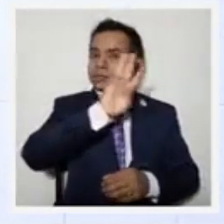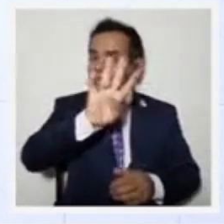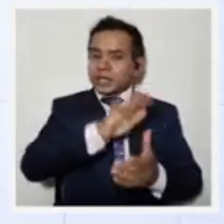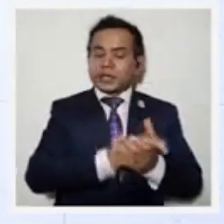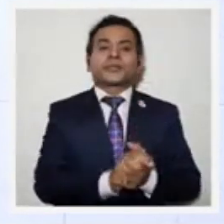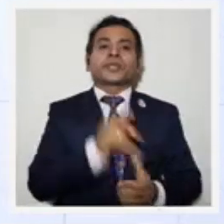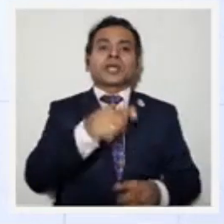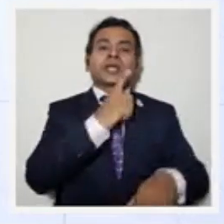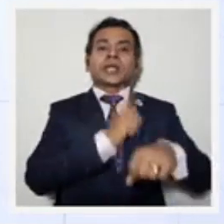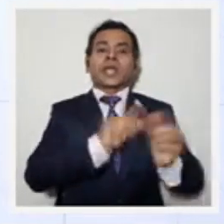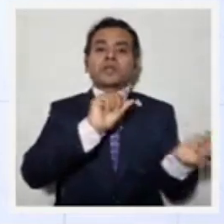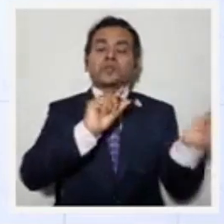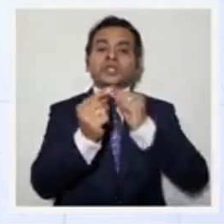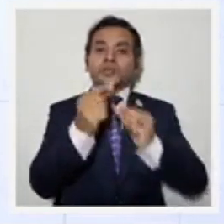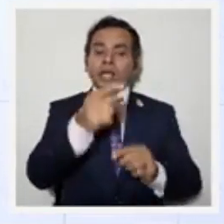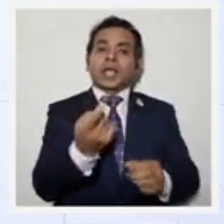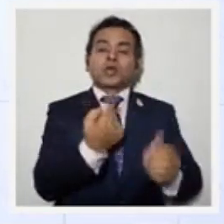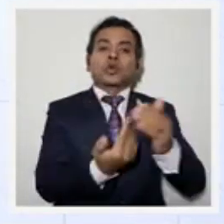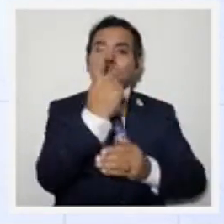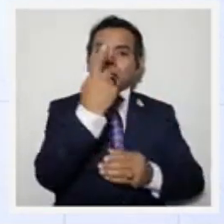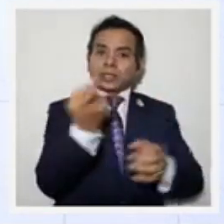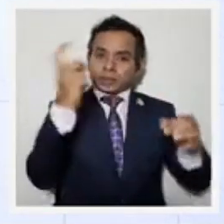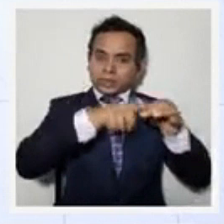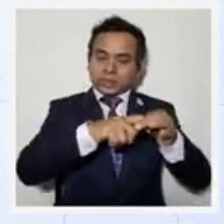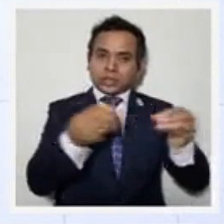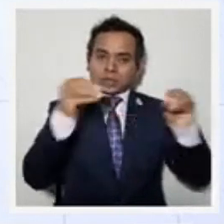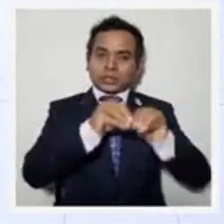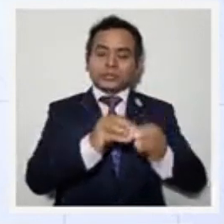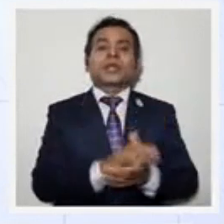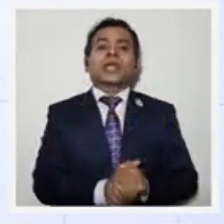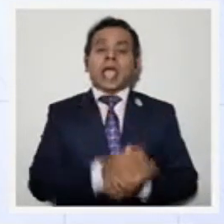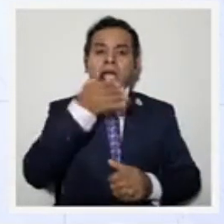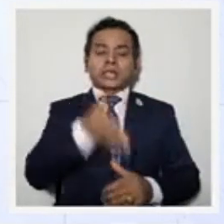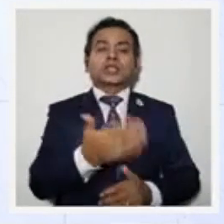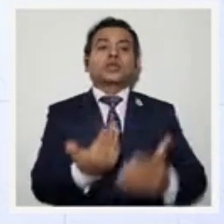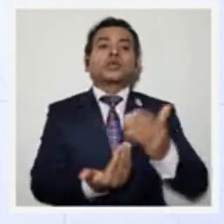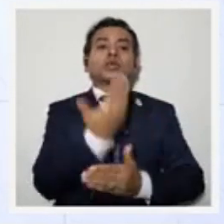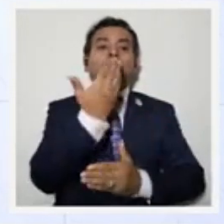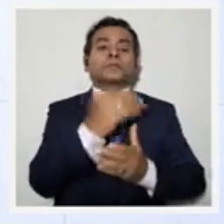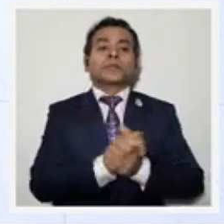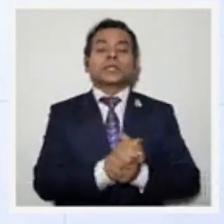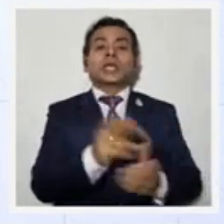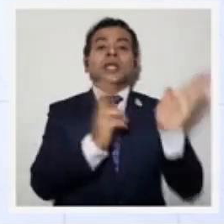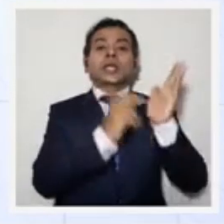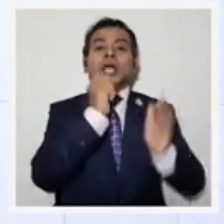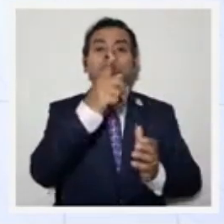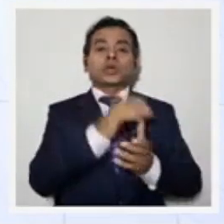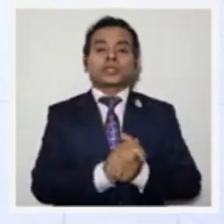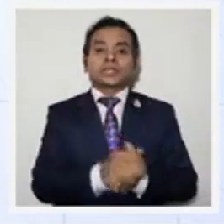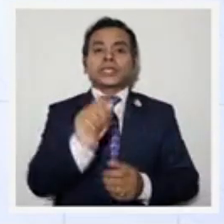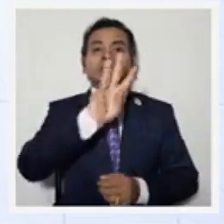নতুন সংযুক্ত হয়েছে, আমরা গতকাল পর্যন্ত 34টি বলেছিলাম, যেখানে ঢাকা বিশ্ববিদ্যালয়ের একটি ল্যাব ছিল, উচ্চতর বিজ্ঞান গবেষণা